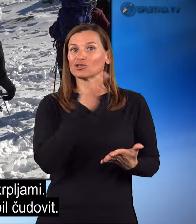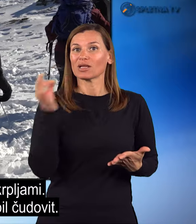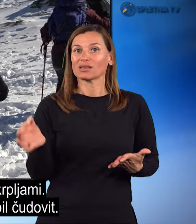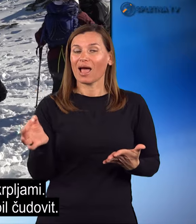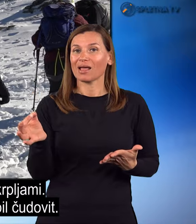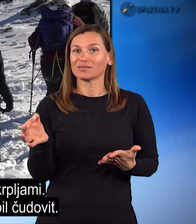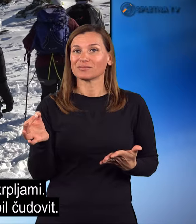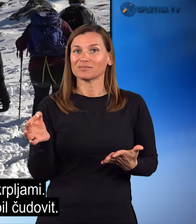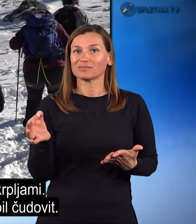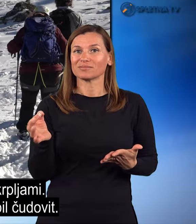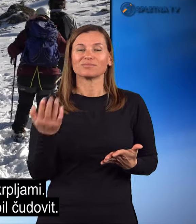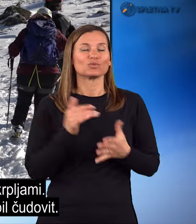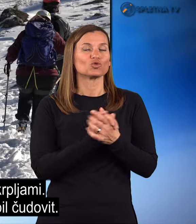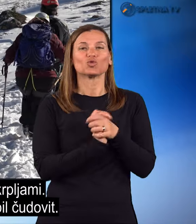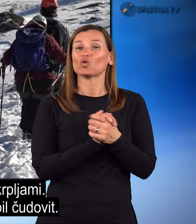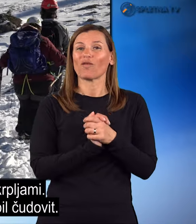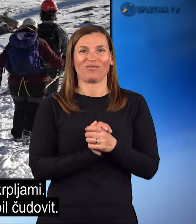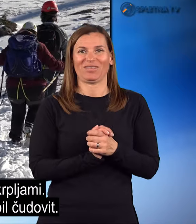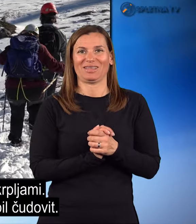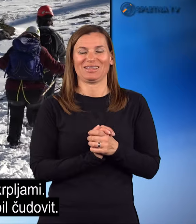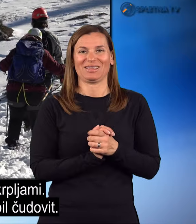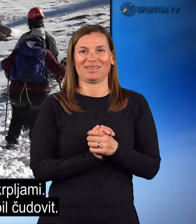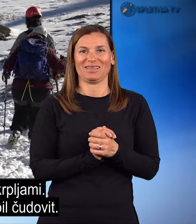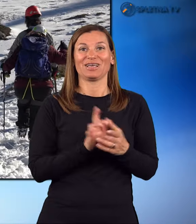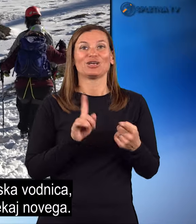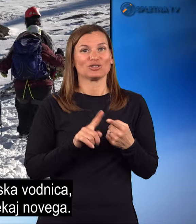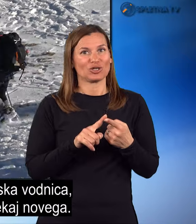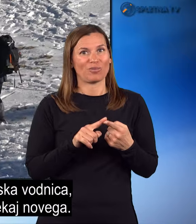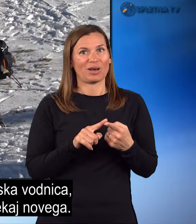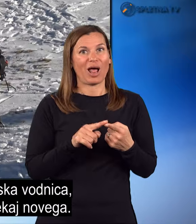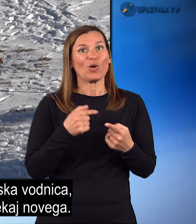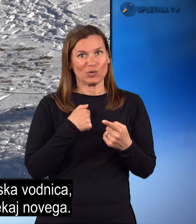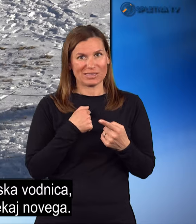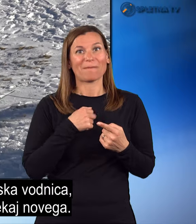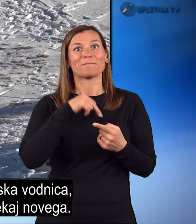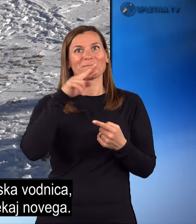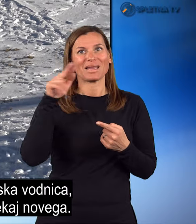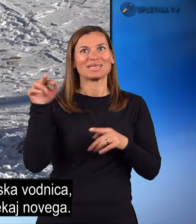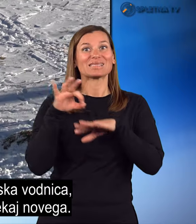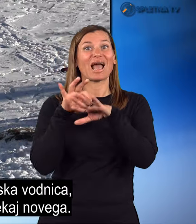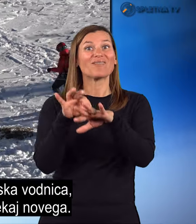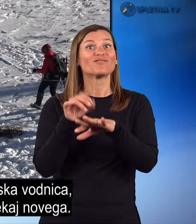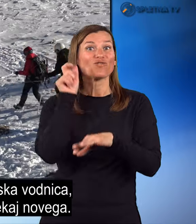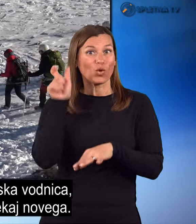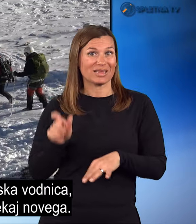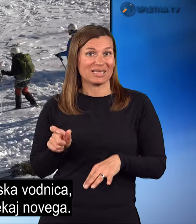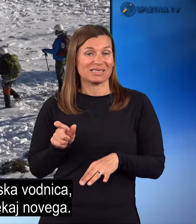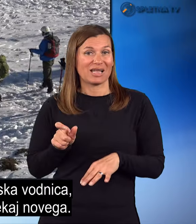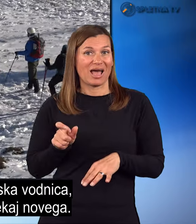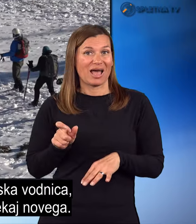Današnji dan mi je bil čudovit. Čeprav sem planinska vodnica,